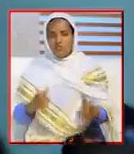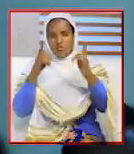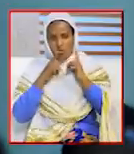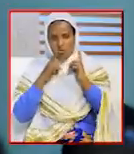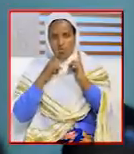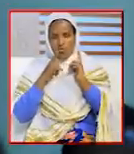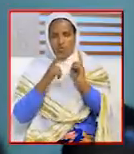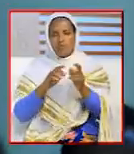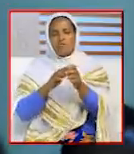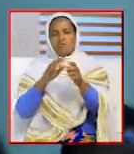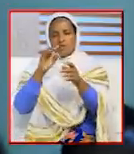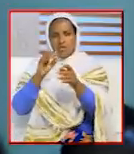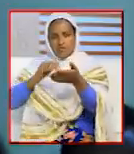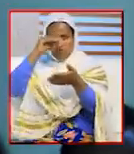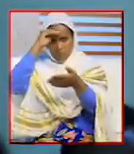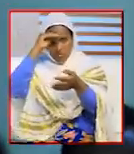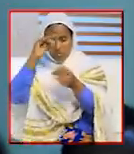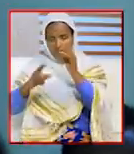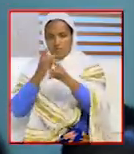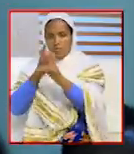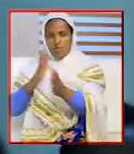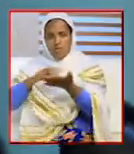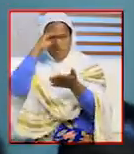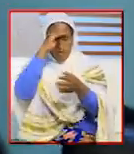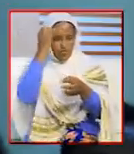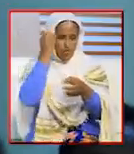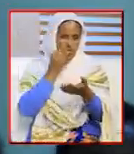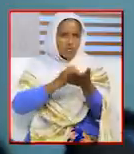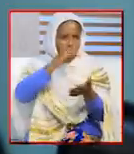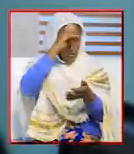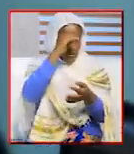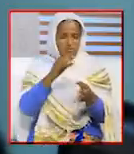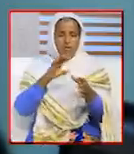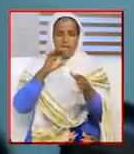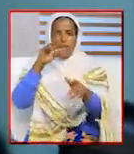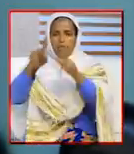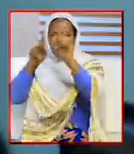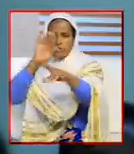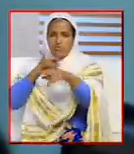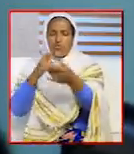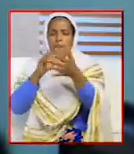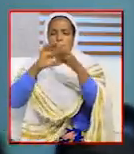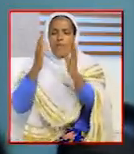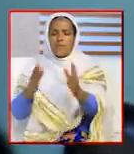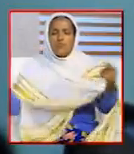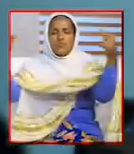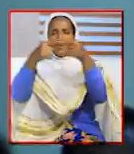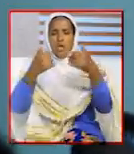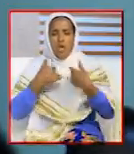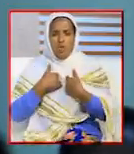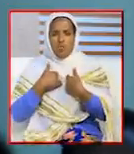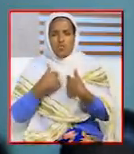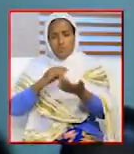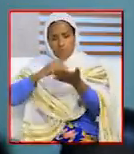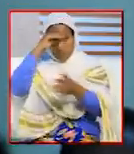ቢኖሩ ከዶግማቲክ ትምህርቶች ቀጥሎ እነዚህ የጾታ ትምህርቶች የማህበረሰብ ላይ ማህበራዊ ግንኙነት ላይ የሚያተኩሩ ነገሮች